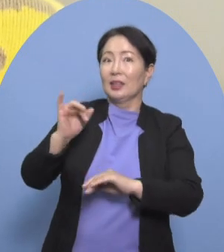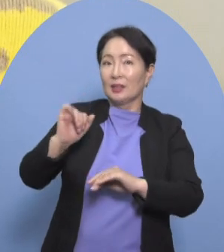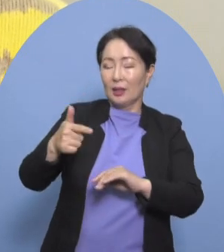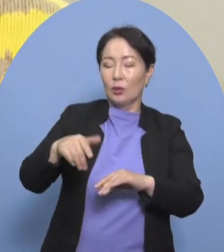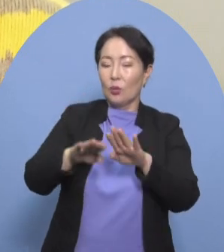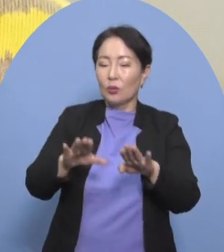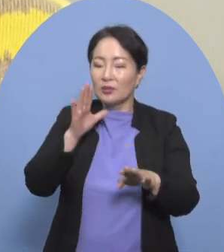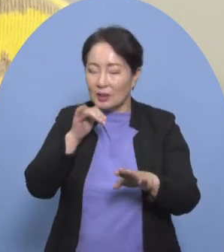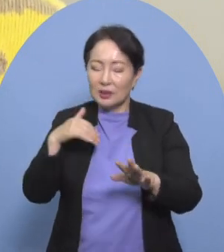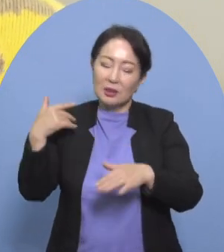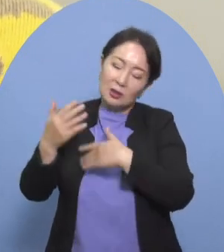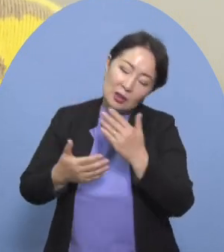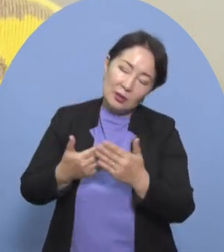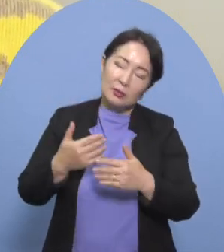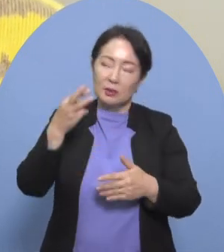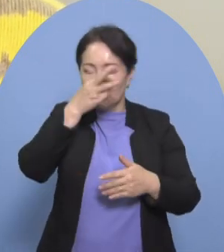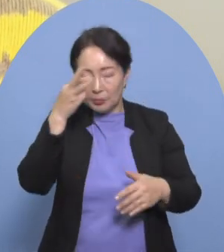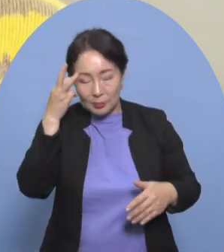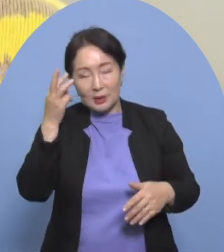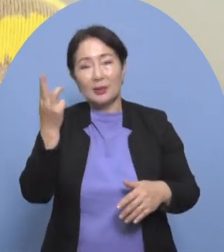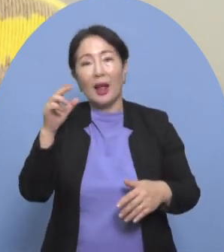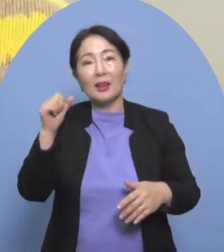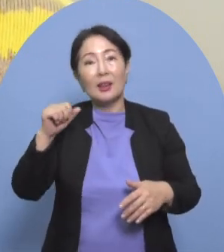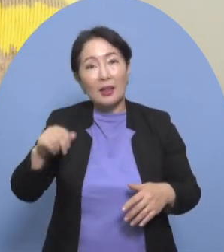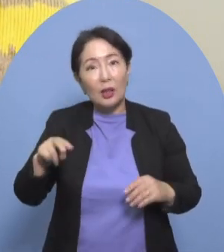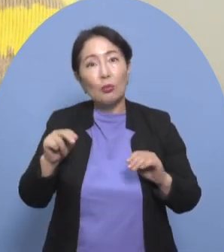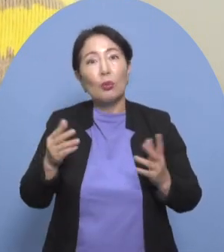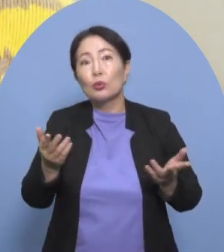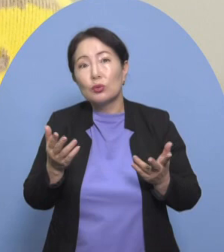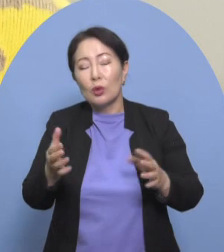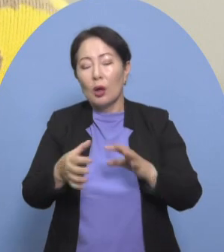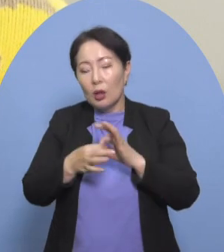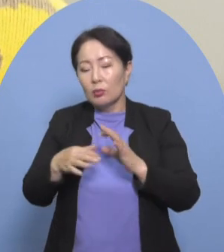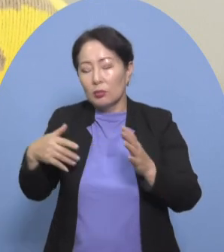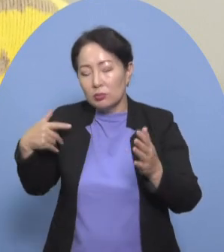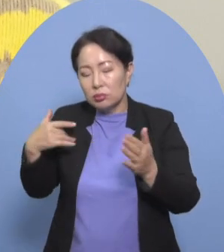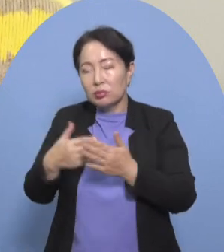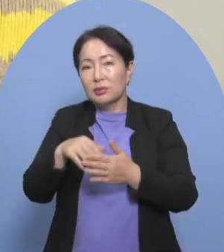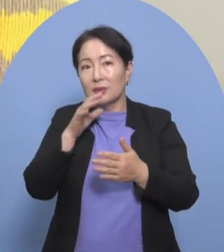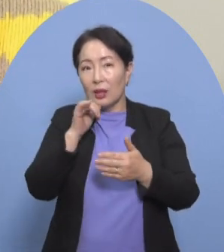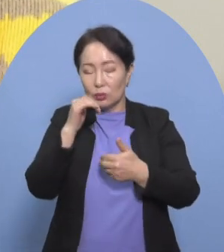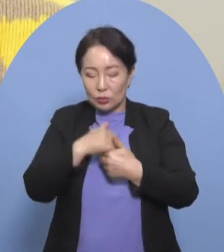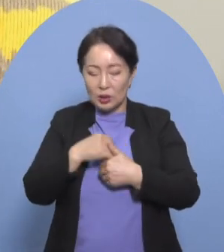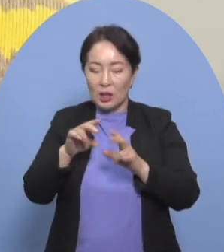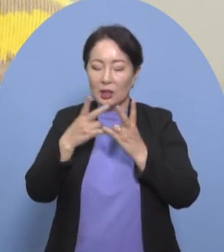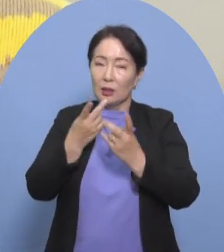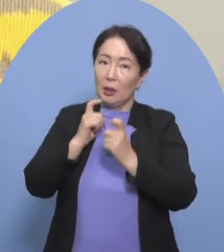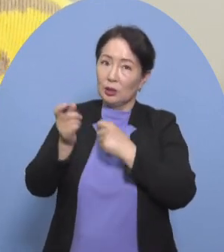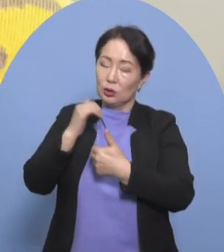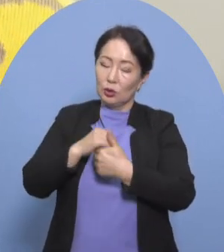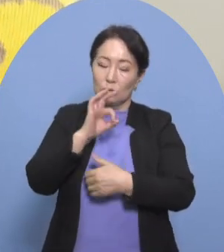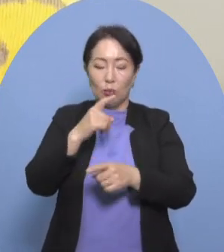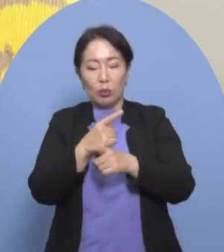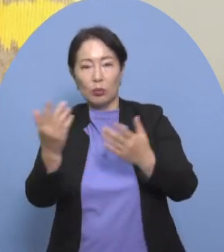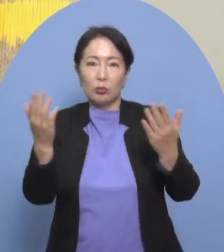байгаа мэдэрч байгаа. За дээрээс нь дадал болсон тэр зөвлөлүүдэрээ бид насанд хүрсэн хойноо нийгмийн харилцаанд орж зүв буруу ерөнхийдөө бол